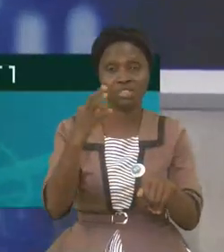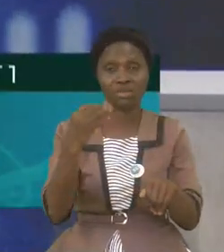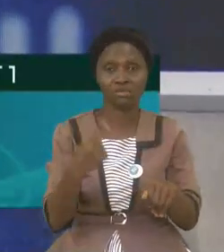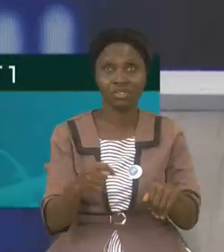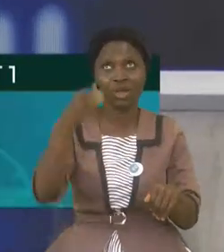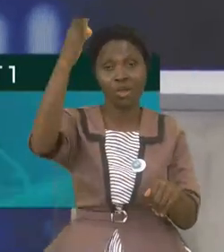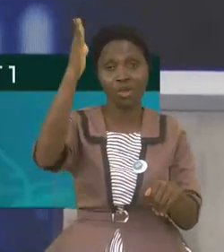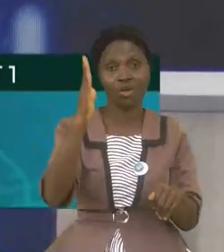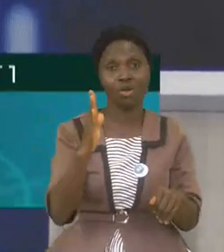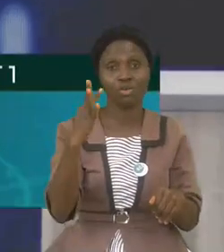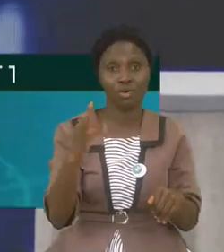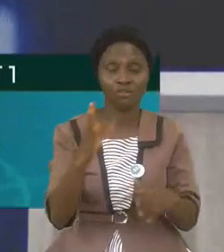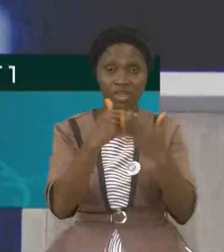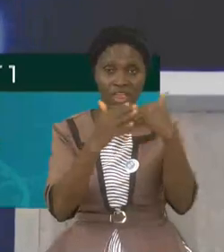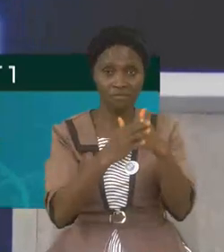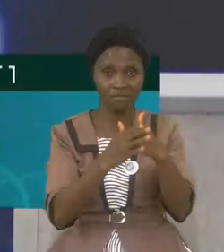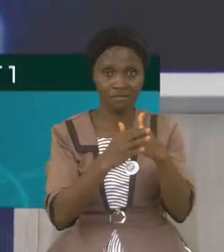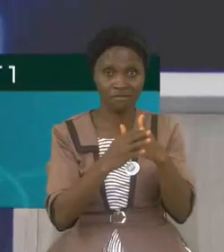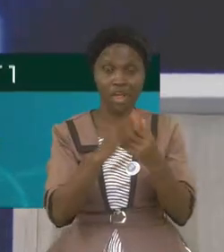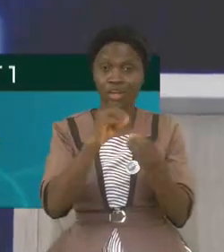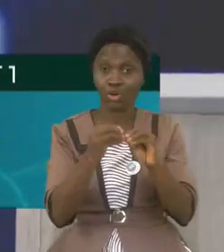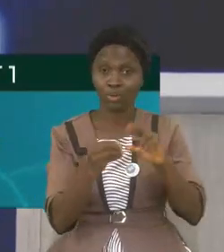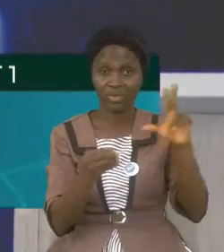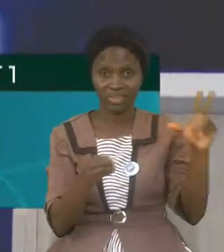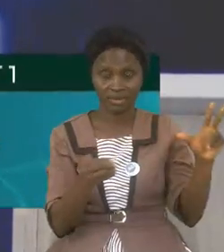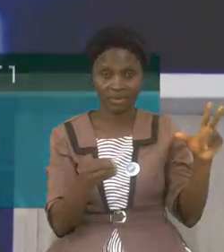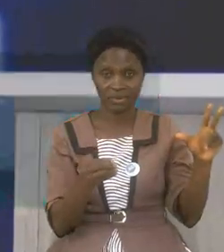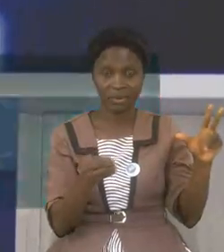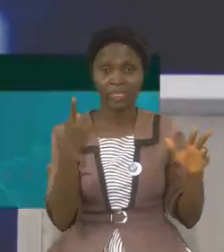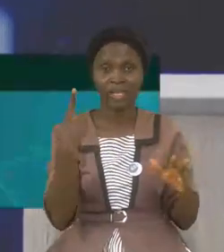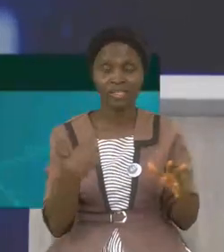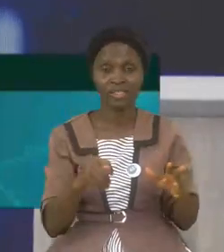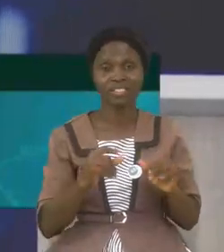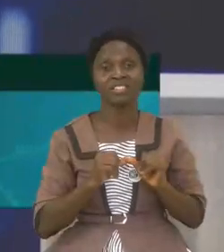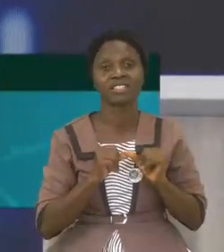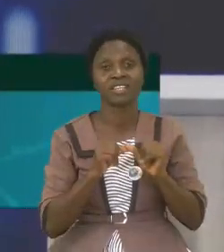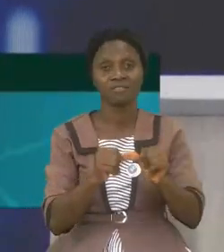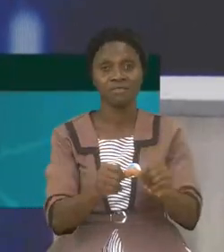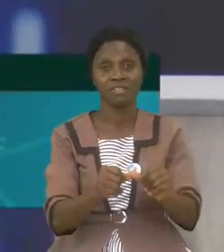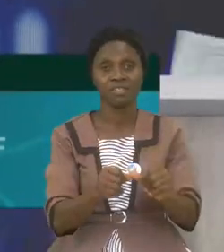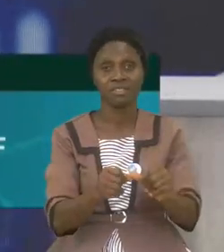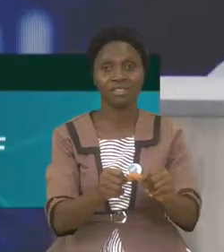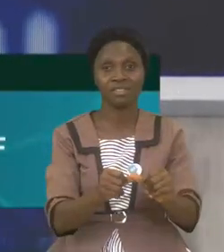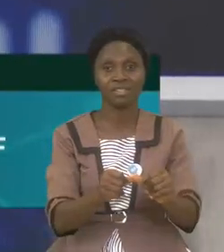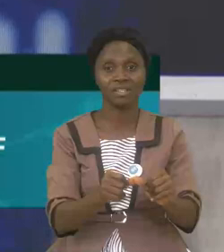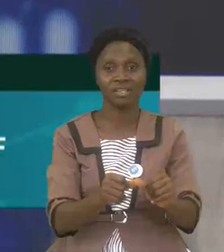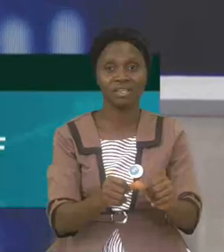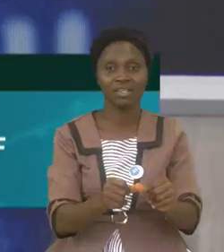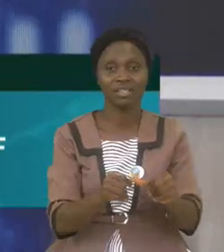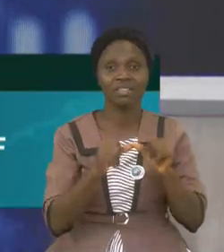Les signes et œuvres spectaculaires de Dieu du ciel. Et numéro 3,